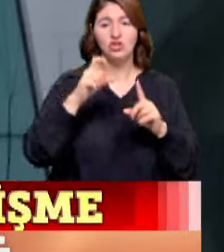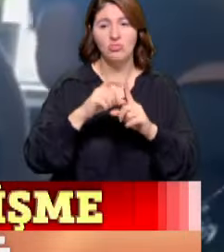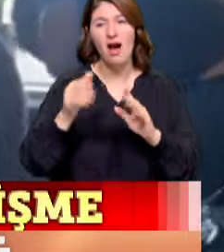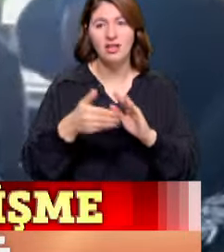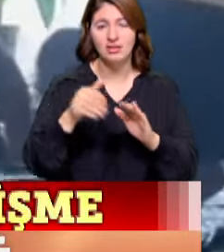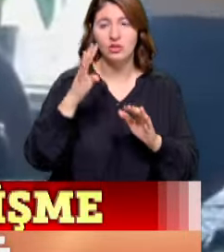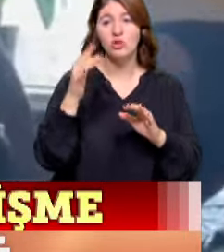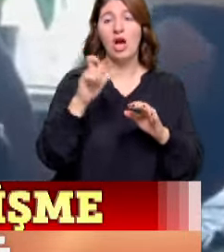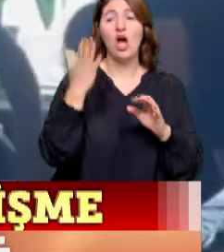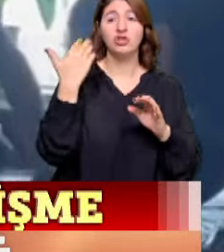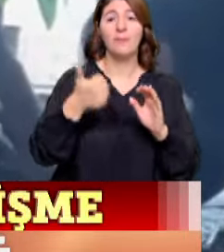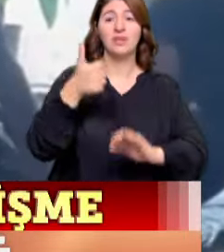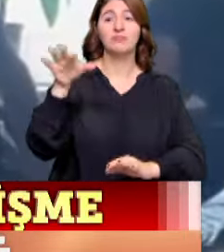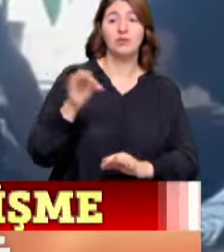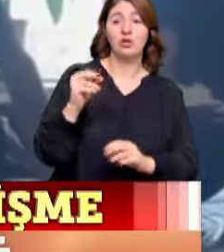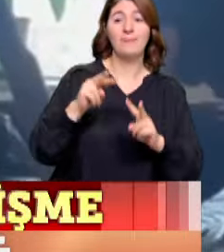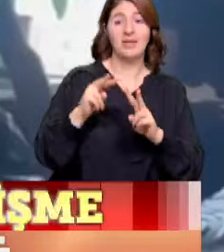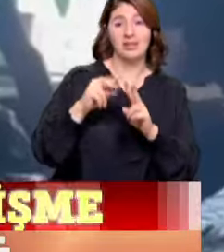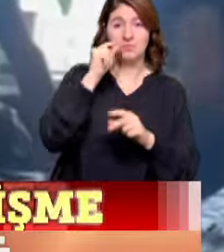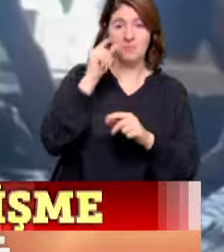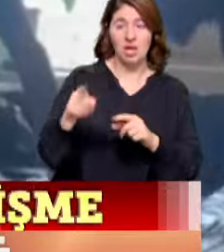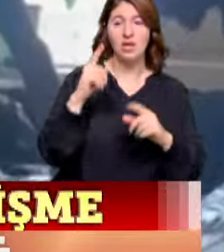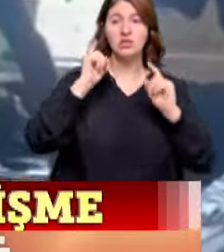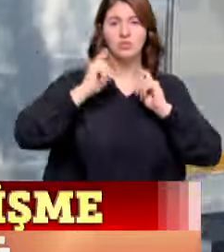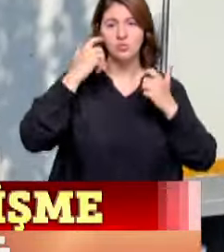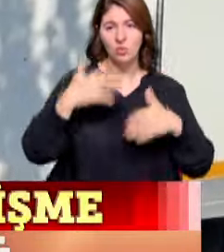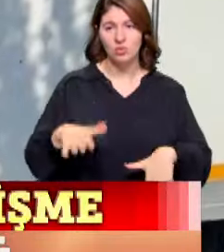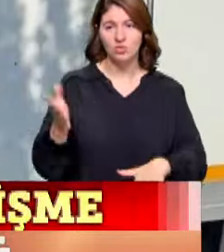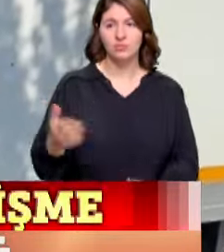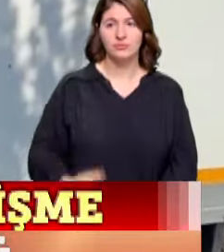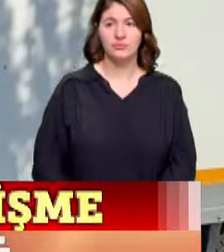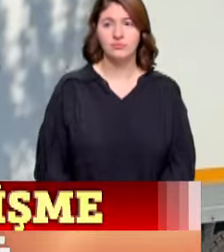görüntülerine. 4,5 ay önce başkan seçilen Menderes Dal icra şoku yaşadı.